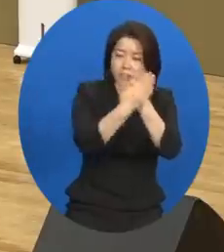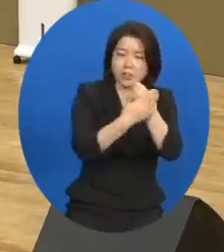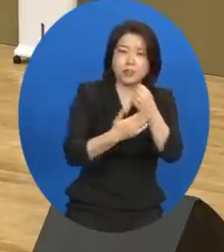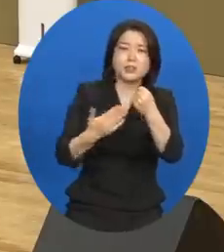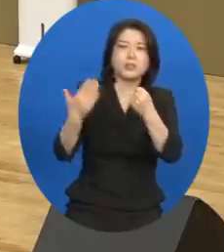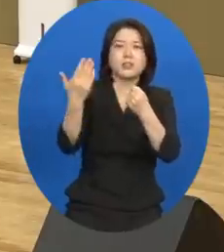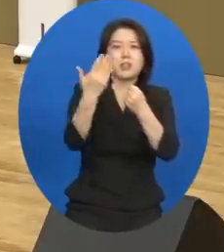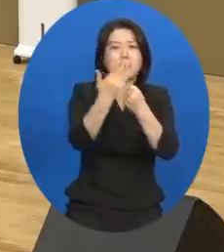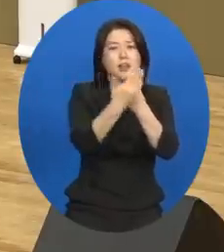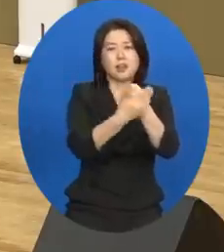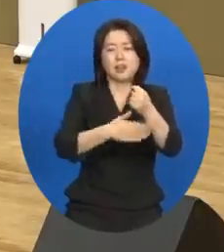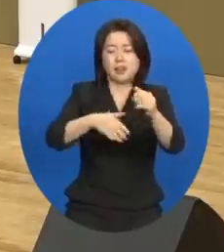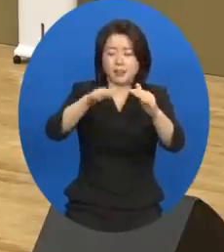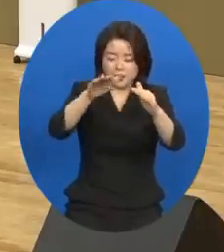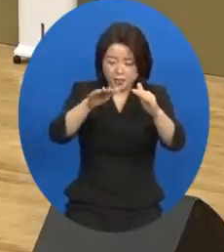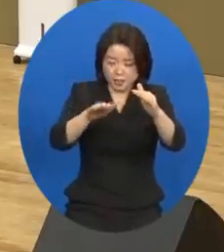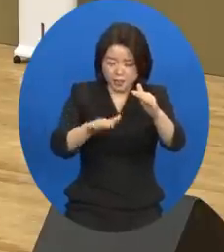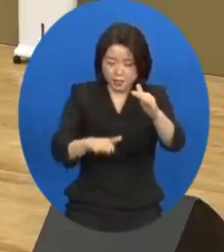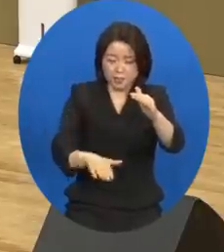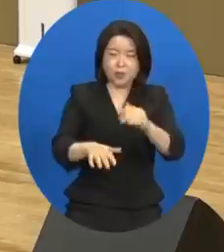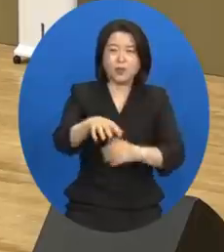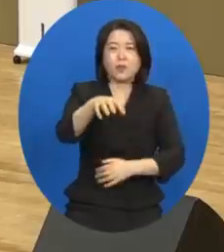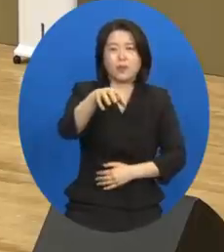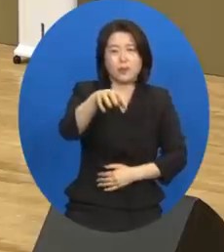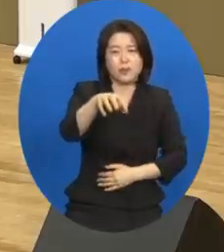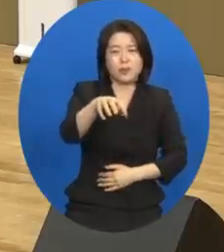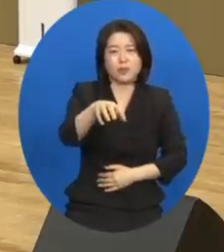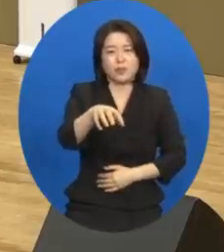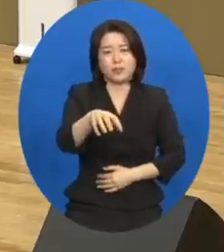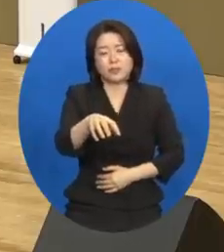주님의 은혜 안에서